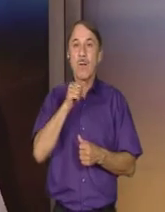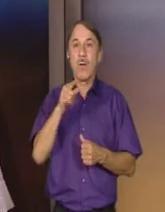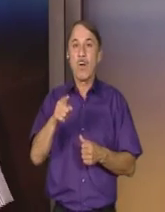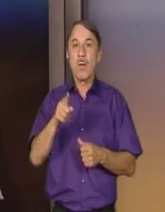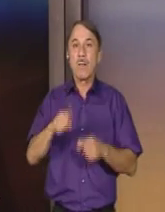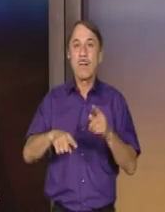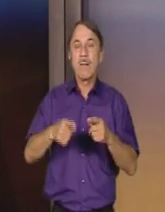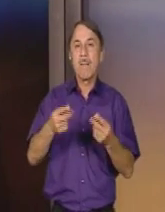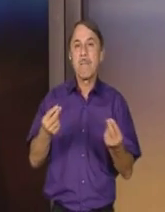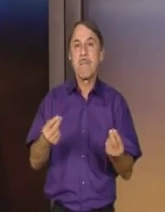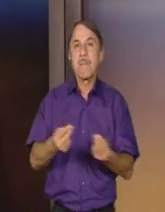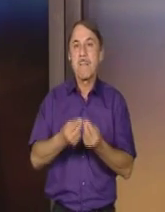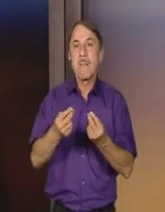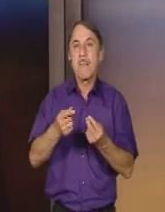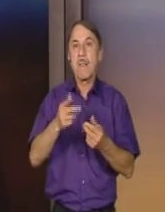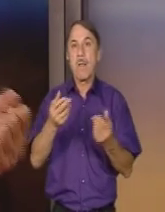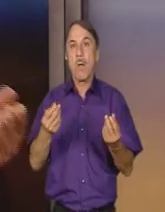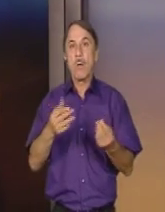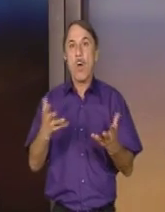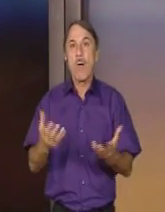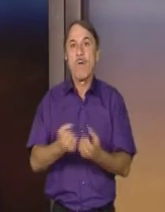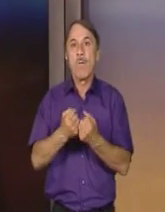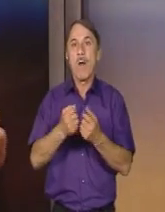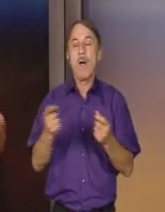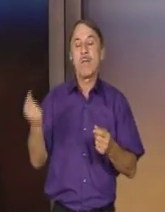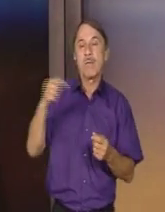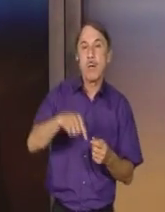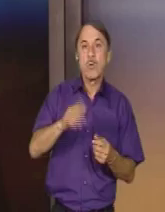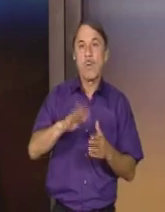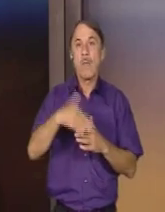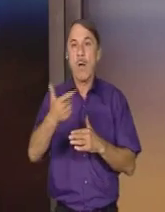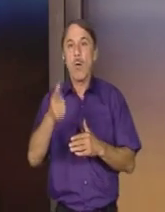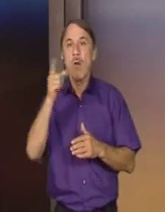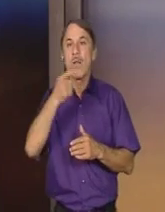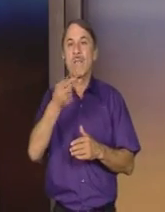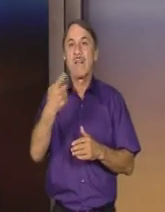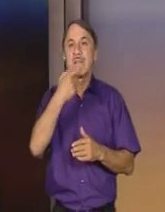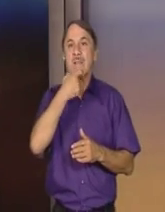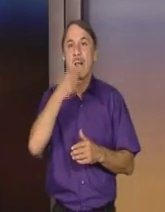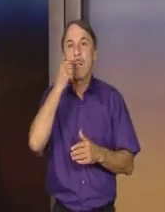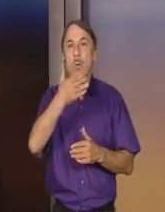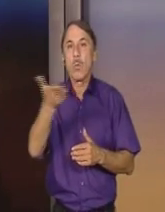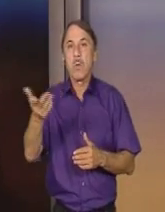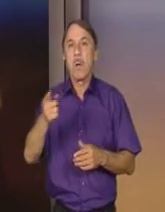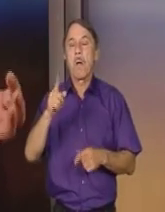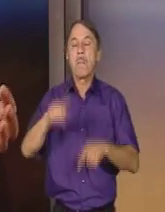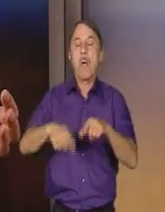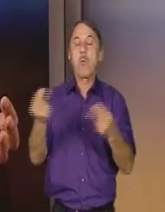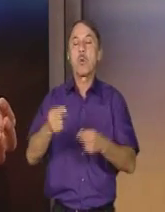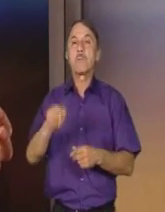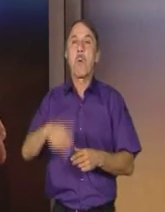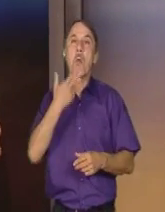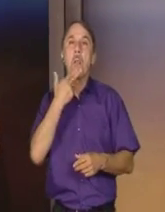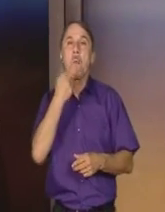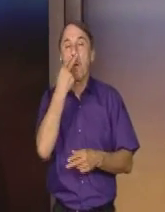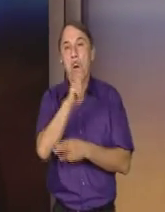se, da se probije taj neki gvozdeni okvir, da na književne večeri dođe 15-20 starijih ljudi koji dođu, nekad dođu samo zato što je besplatan